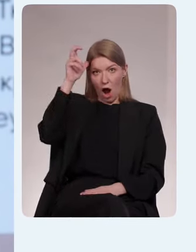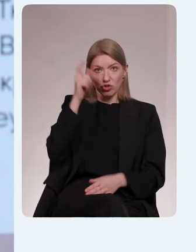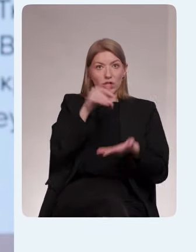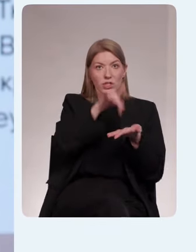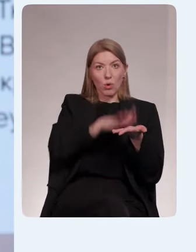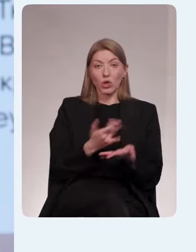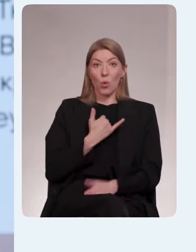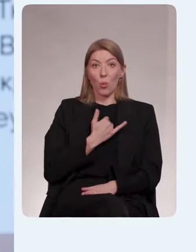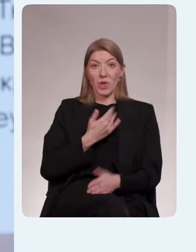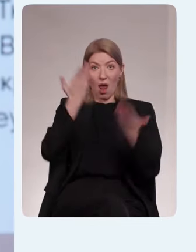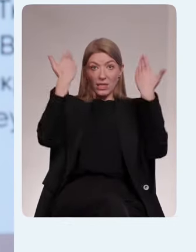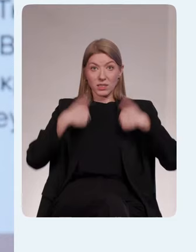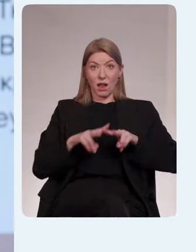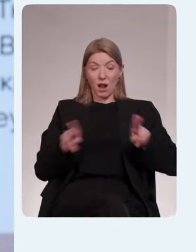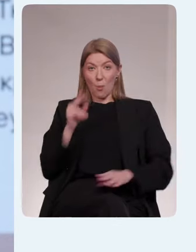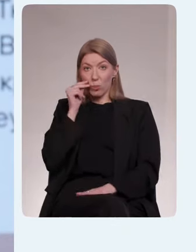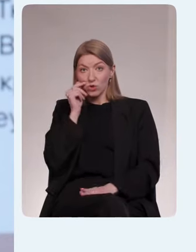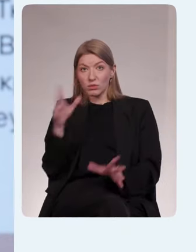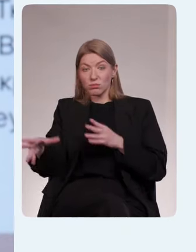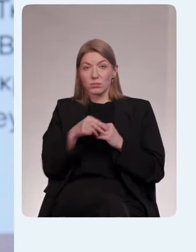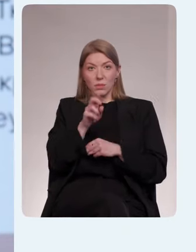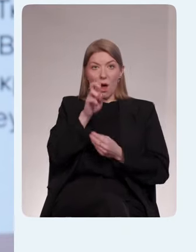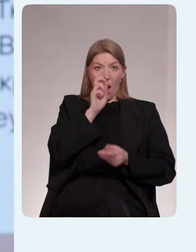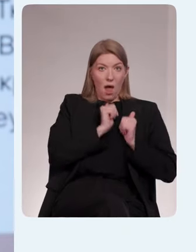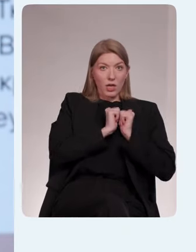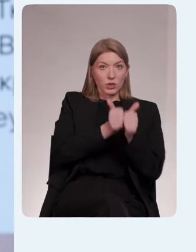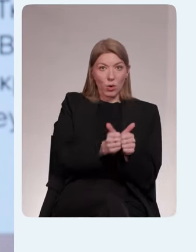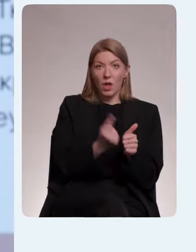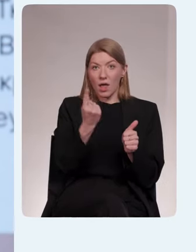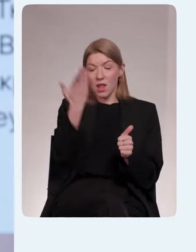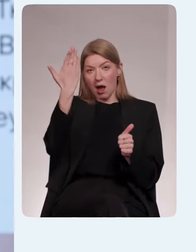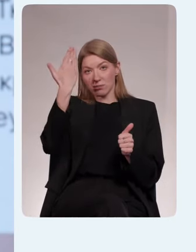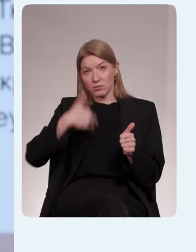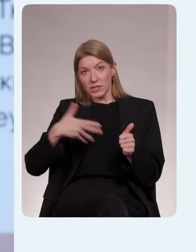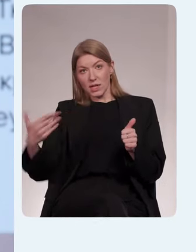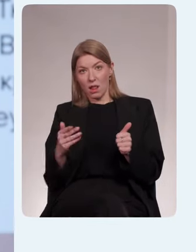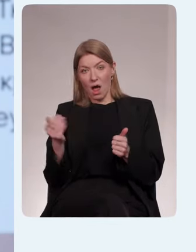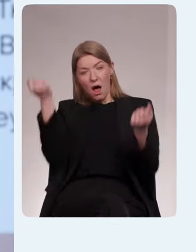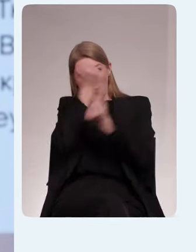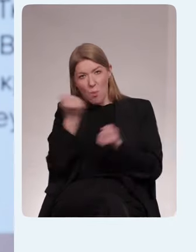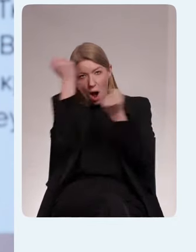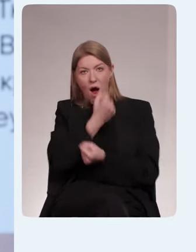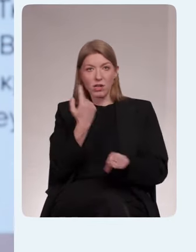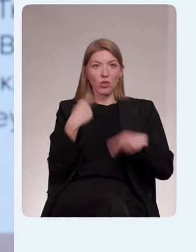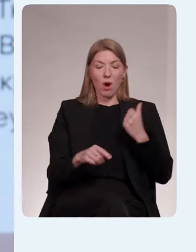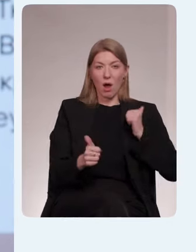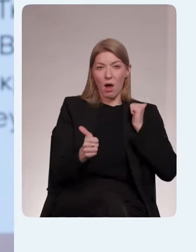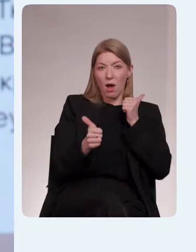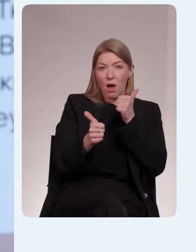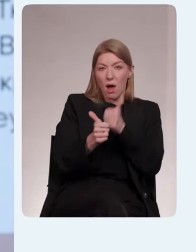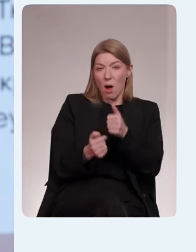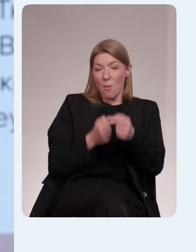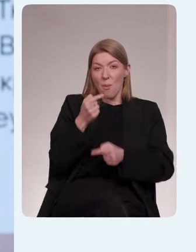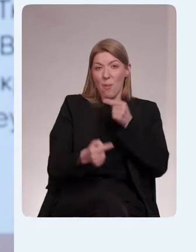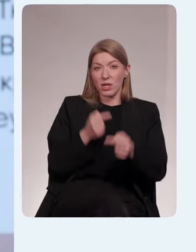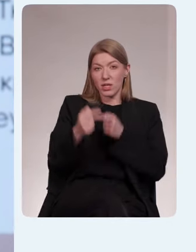этот мужик со скотницей, знаете? Одна сторона впахивает, а вторая прицепом за ней везде ездит, постоянно мешается.